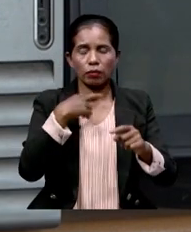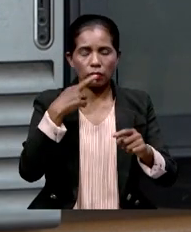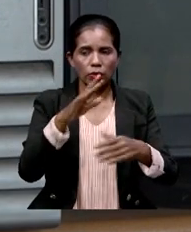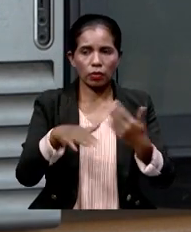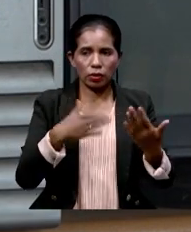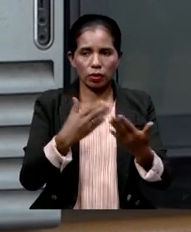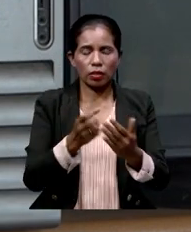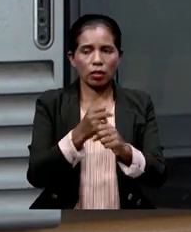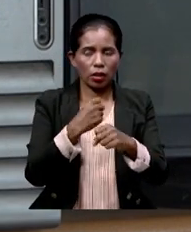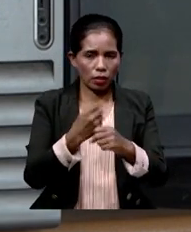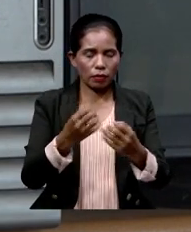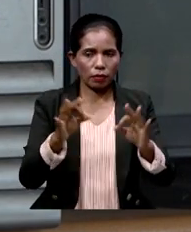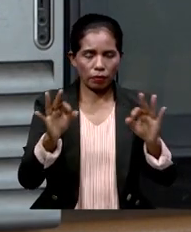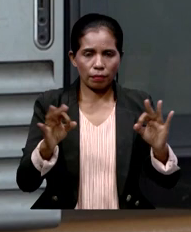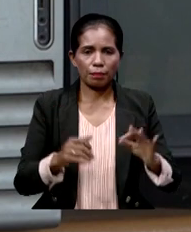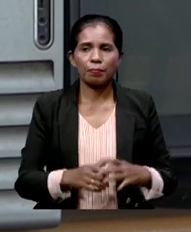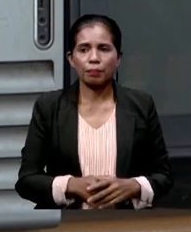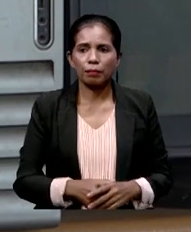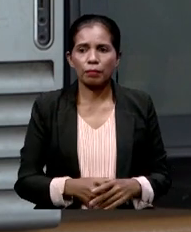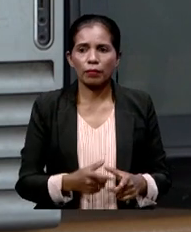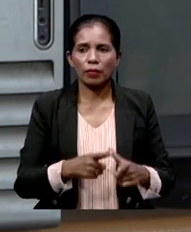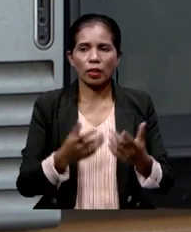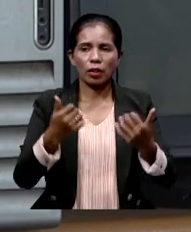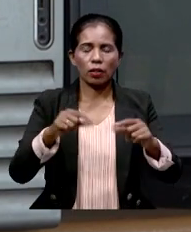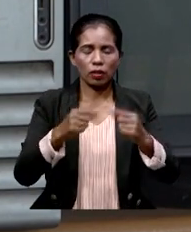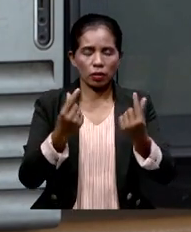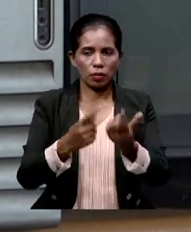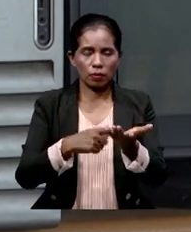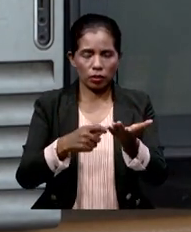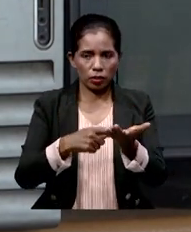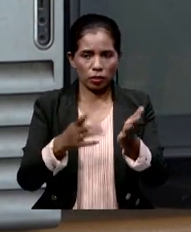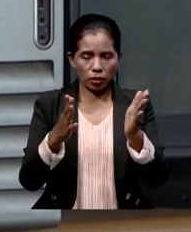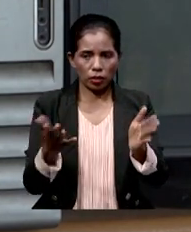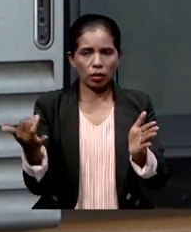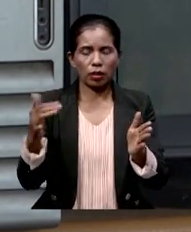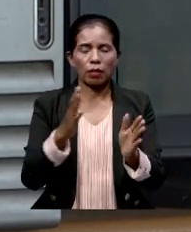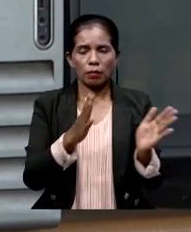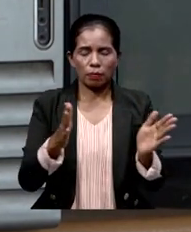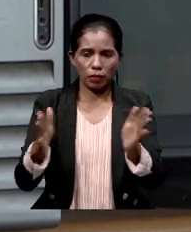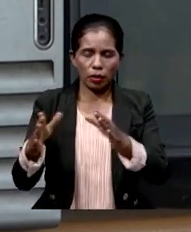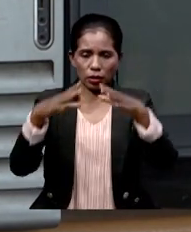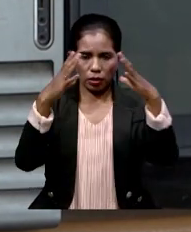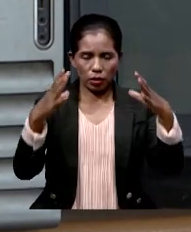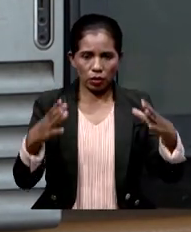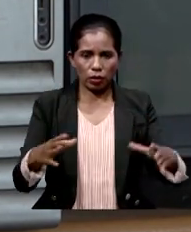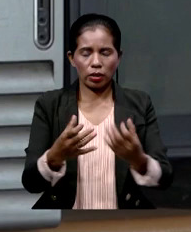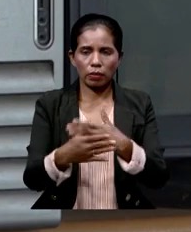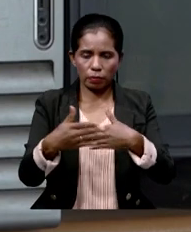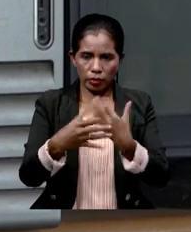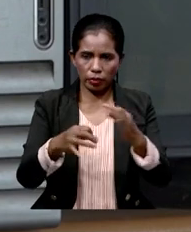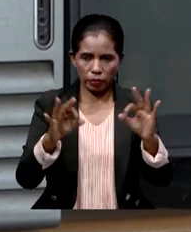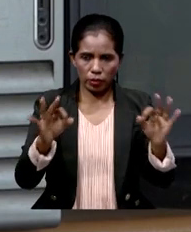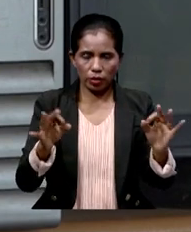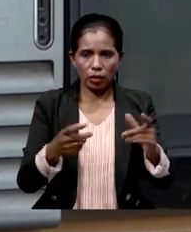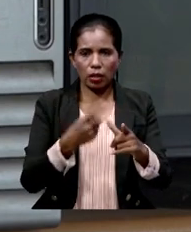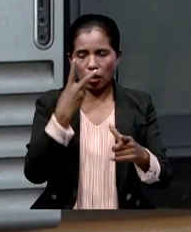nebe produzona. Hara nebe hudut produzona. Agora equipa técnica ir prepara ela carón, coisa tudo ona,